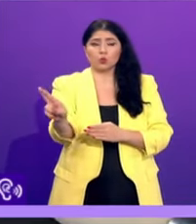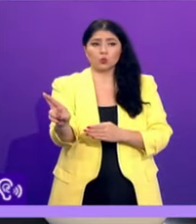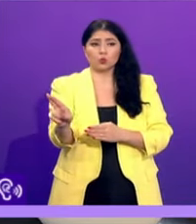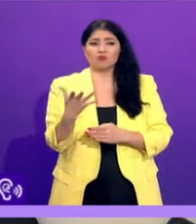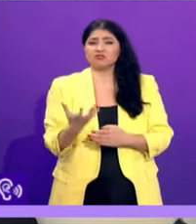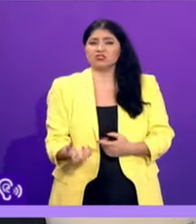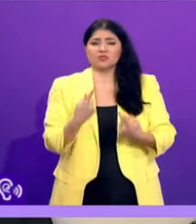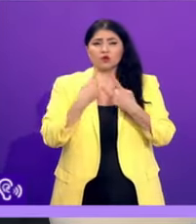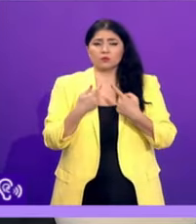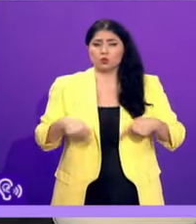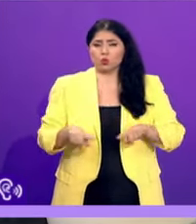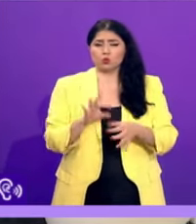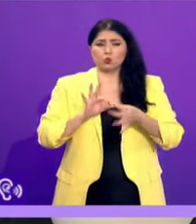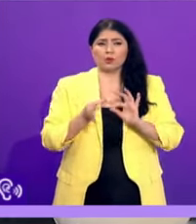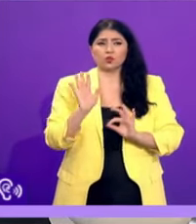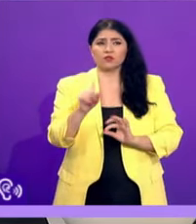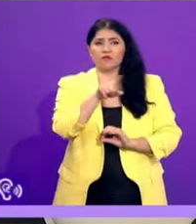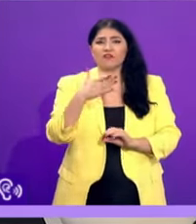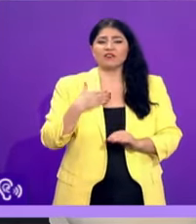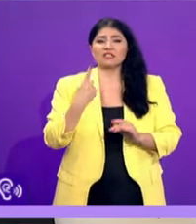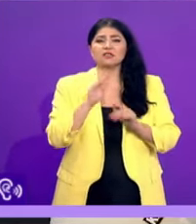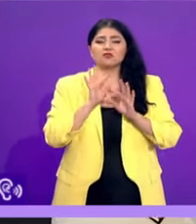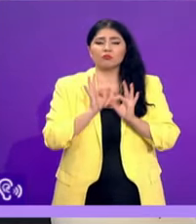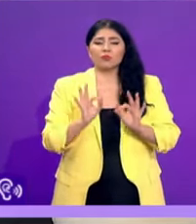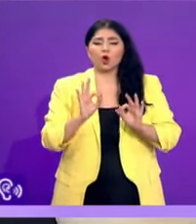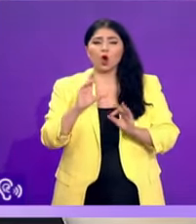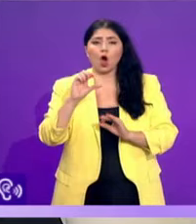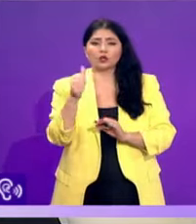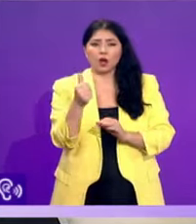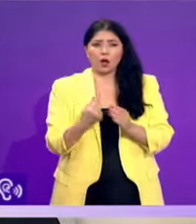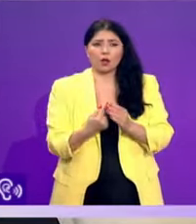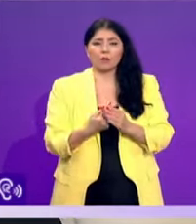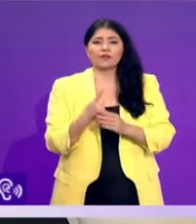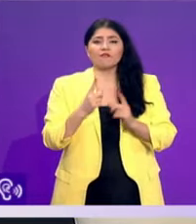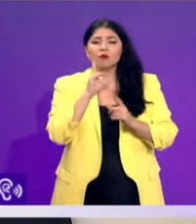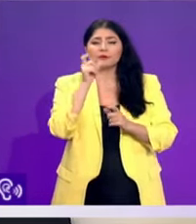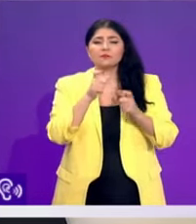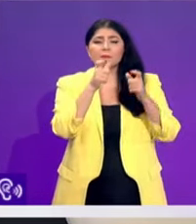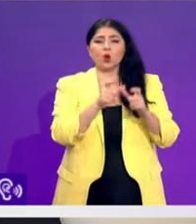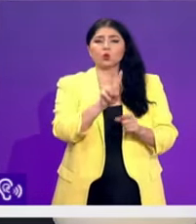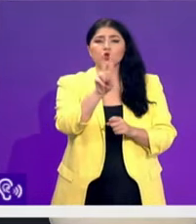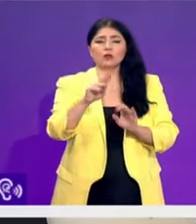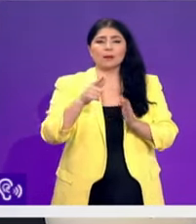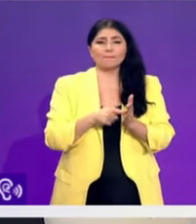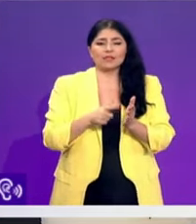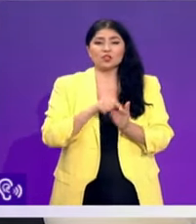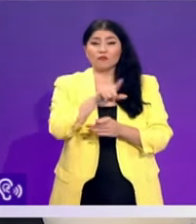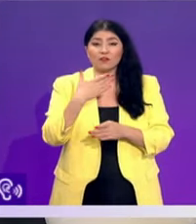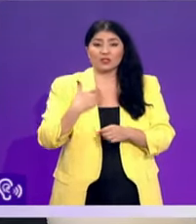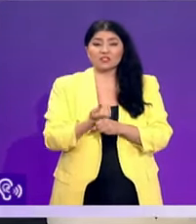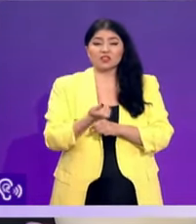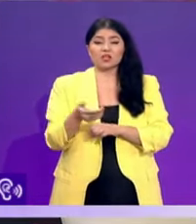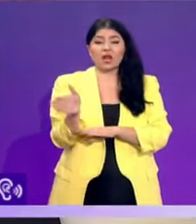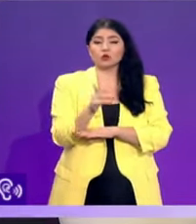Aveți și discutat cu noi subiectul ăsta, voi vreți cotă progresivă. Dacă e să vorbim de pilonul 2 de pensii, și voi vreți să-l naționalizați?